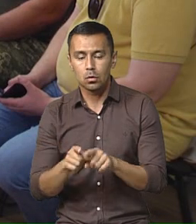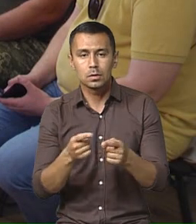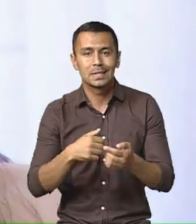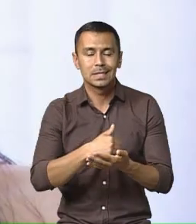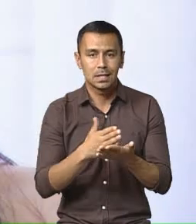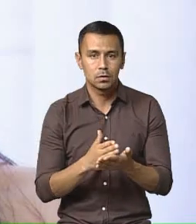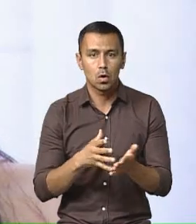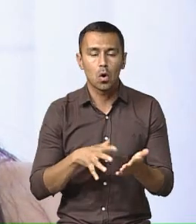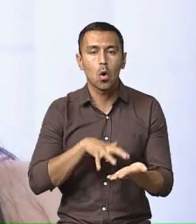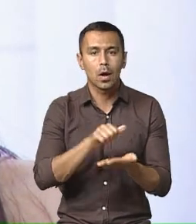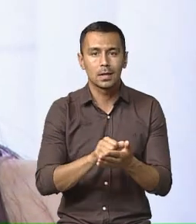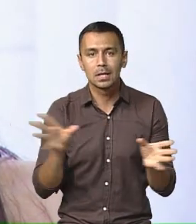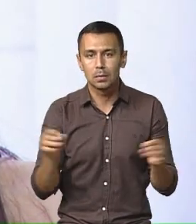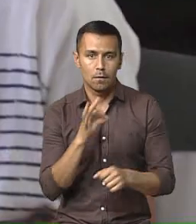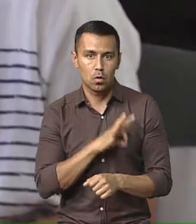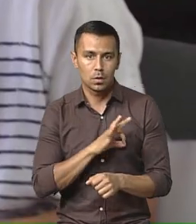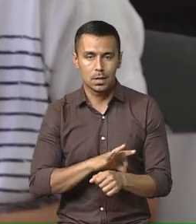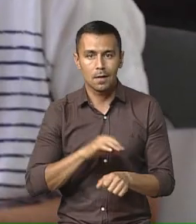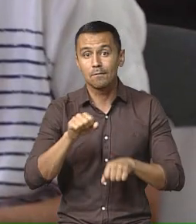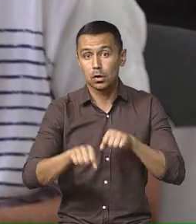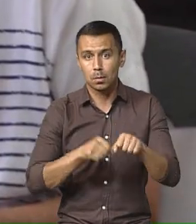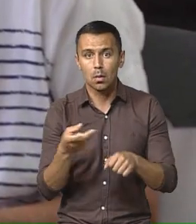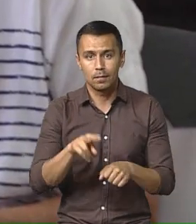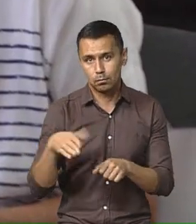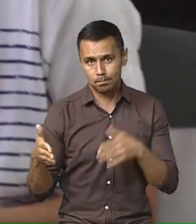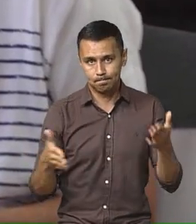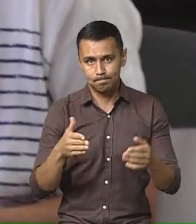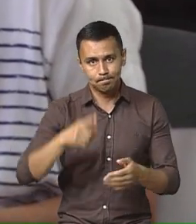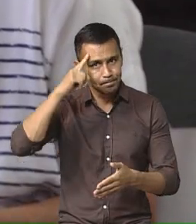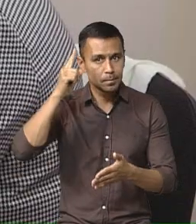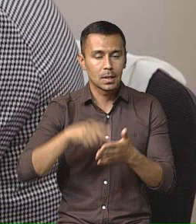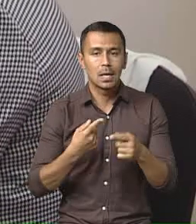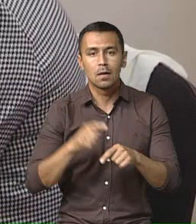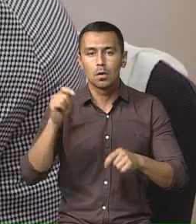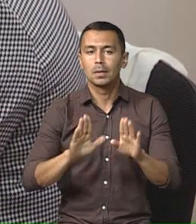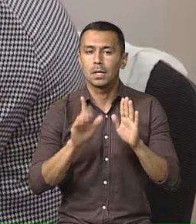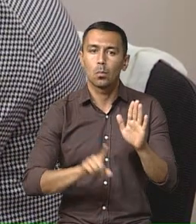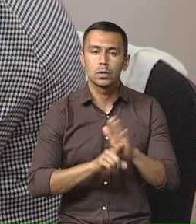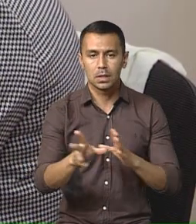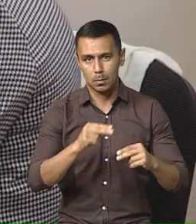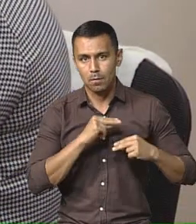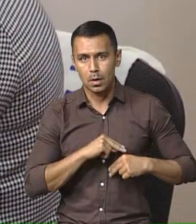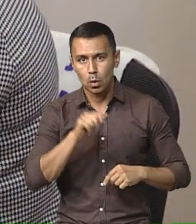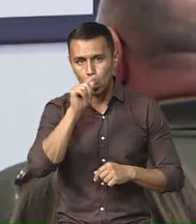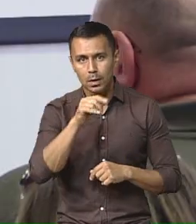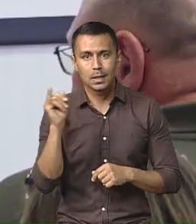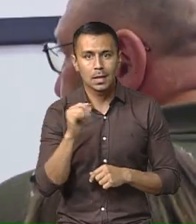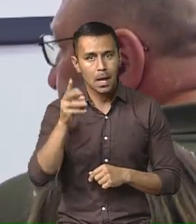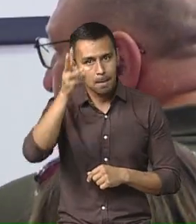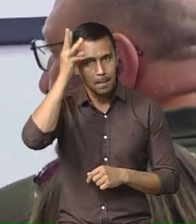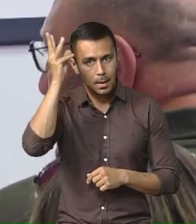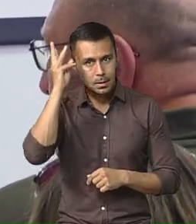та спільного використання самокатів. Обидві сторони запевнили, цей форум – лише початок співпраці луганських та